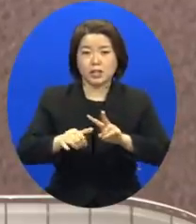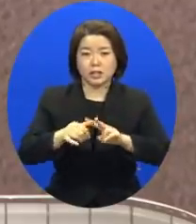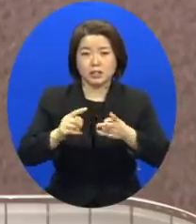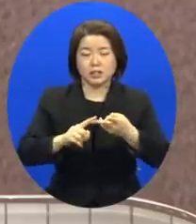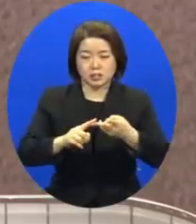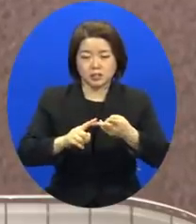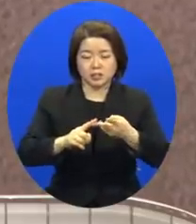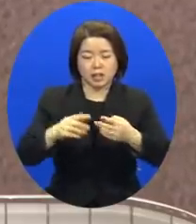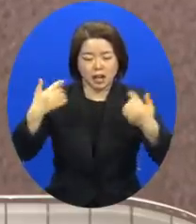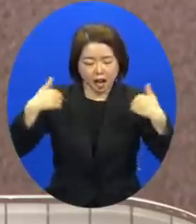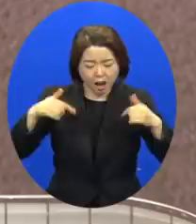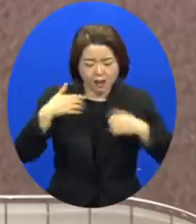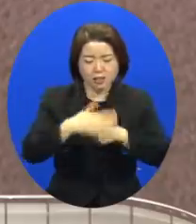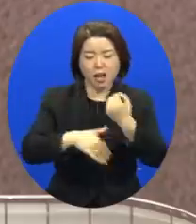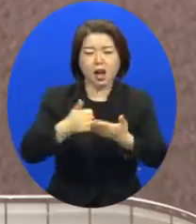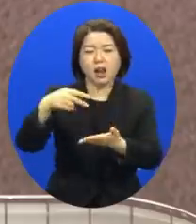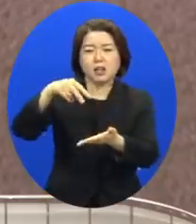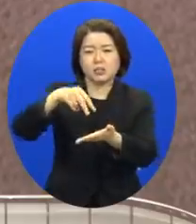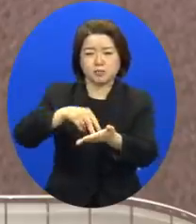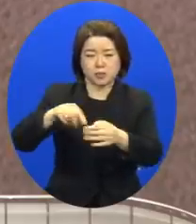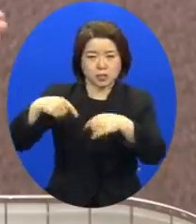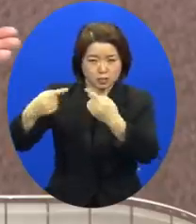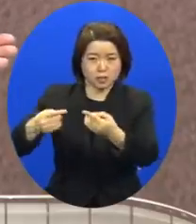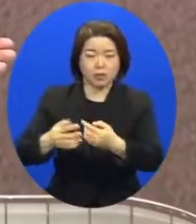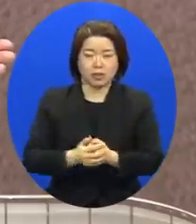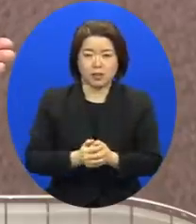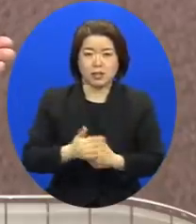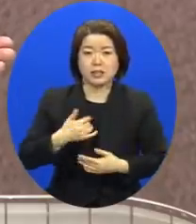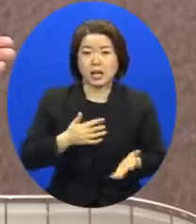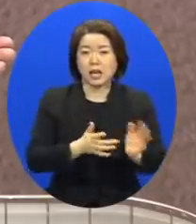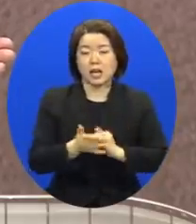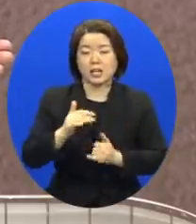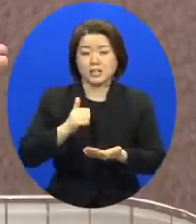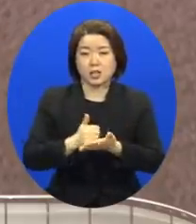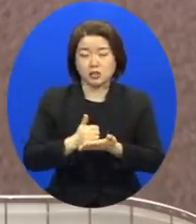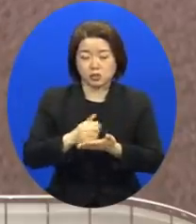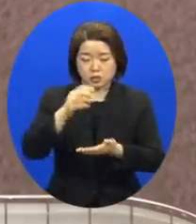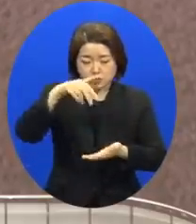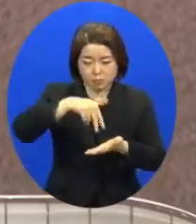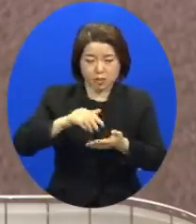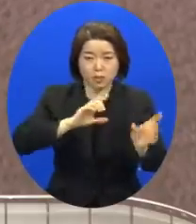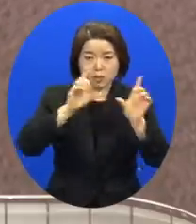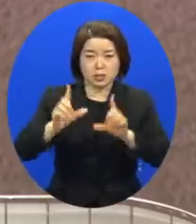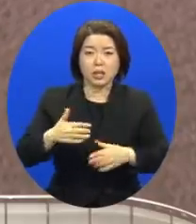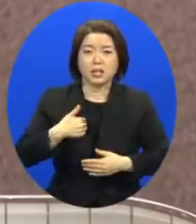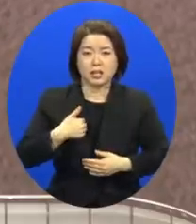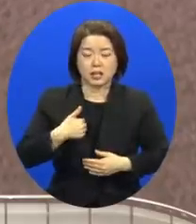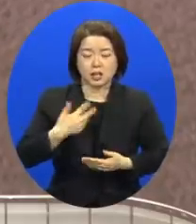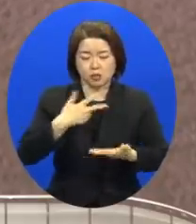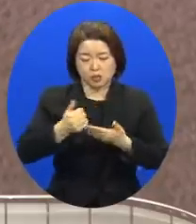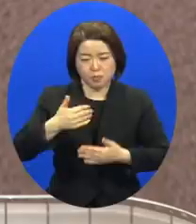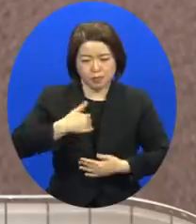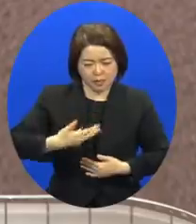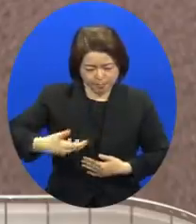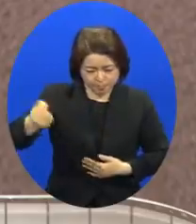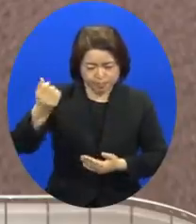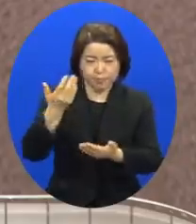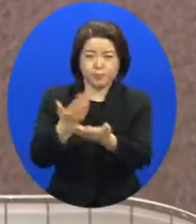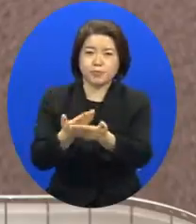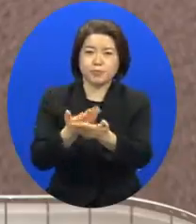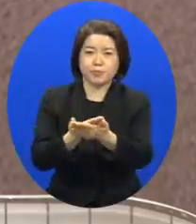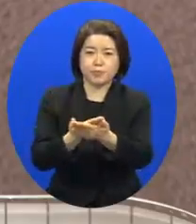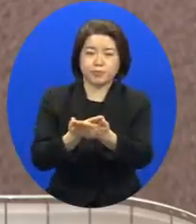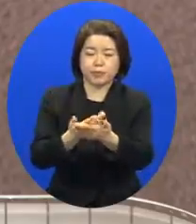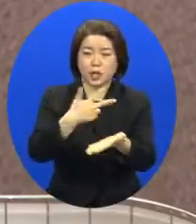있겠습니다 나는 죽고 예수로 사는 그 믿음으로 살겠습니다 주님 나를 받아 주십시오 주님 으로